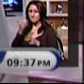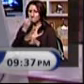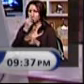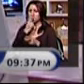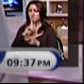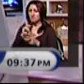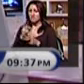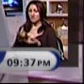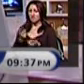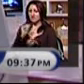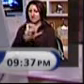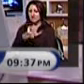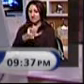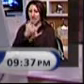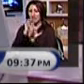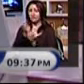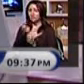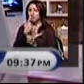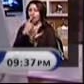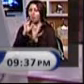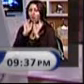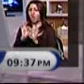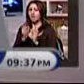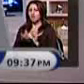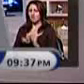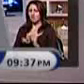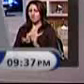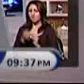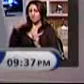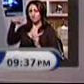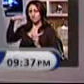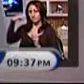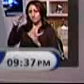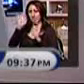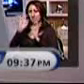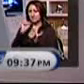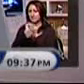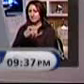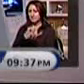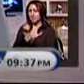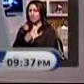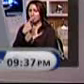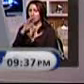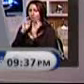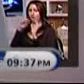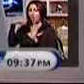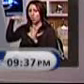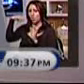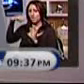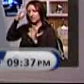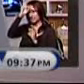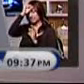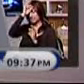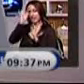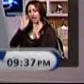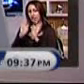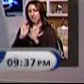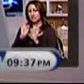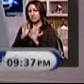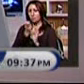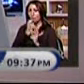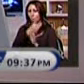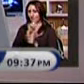الادارة السجن ترفض علاجه. انا لا، احنا نطالب السيد مدير مصلحة السجون السيد وزير الداخلية ان يتم التعامل